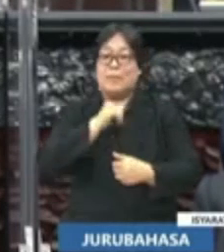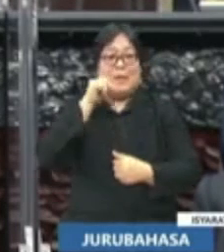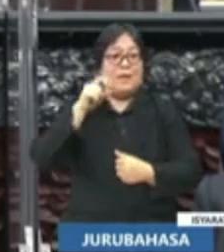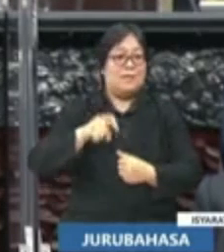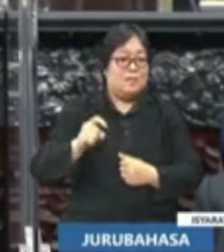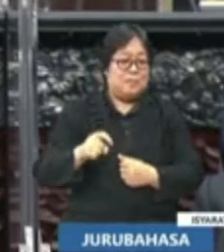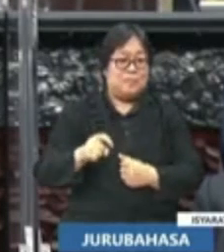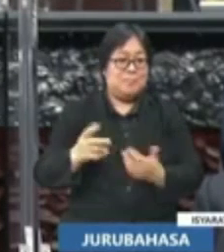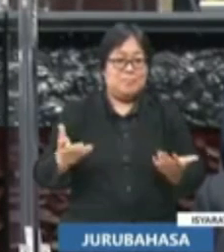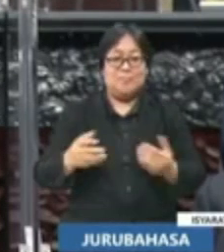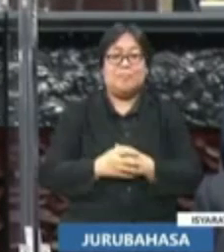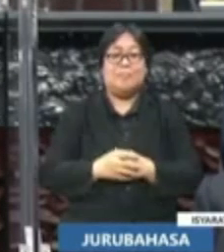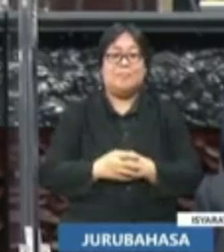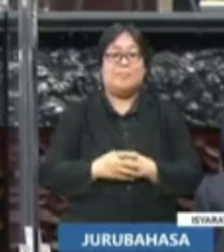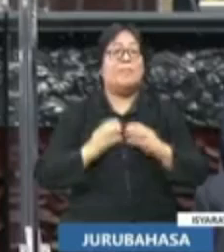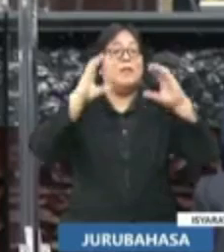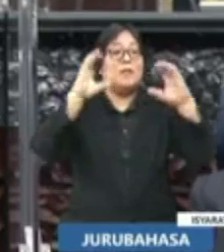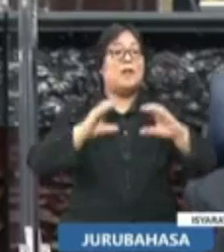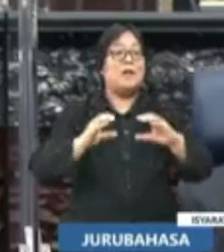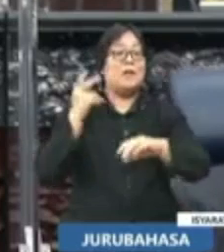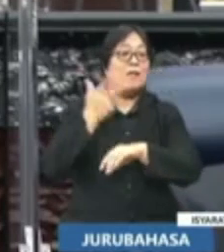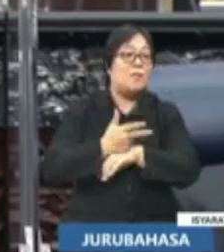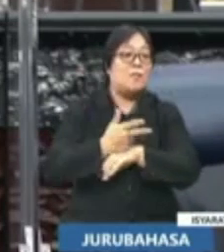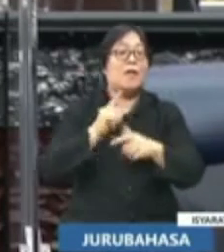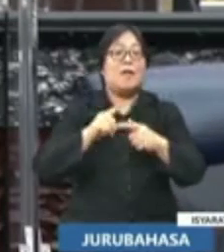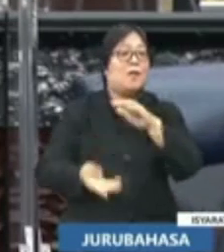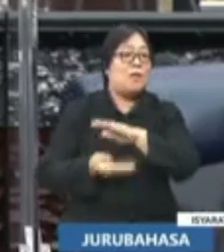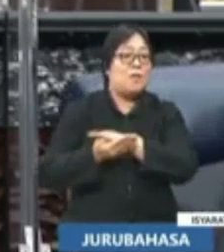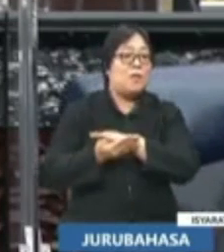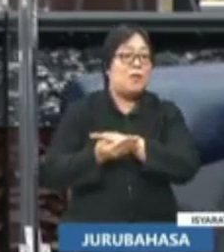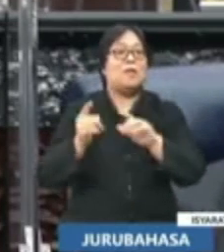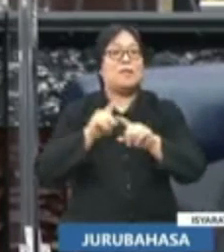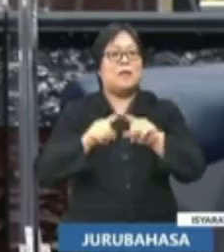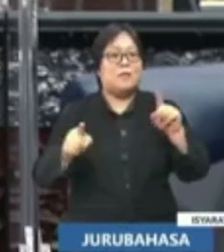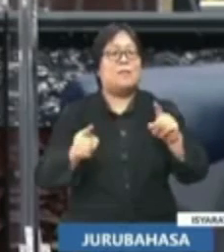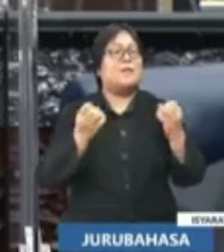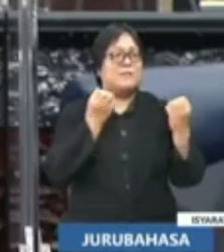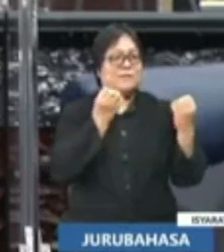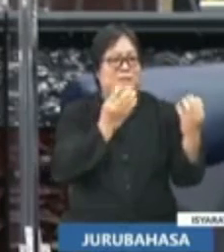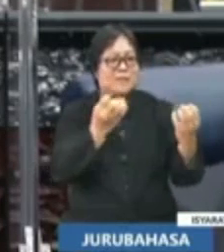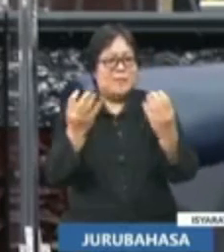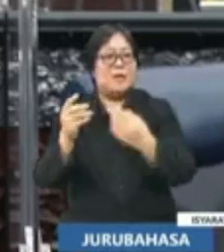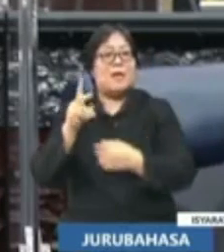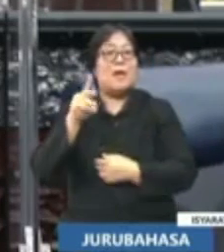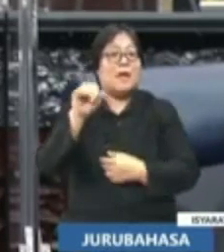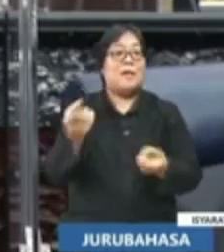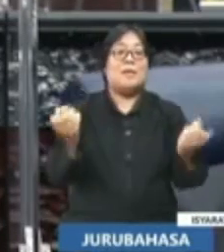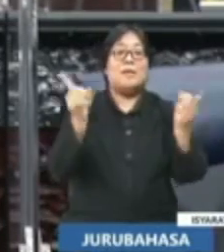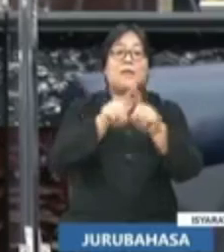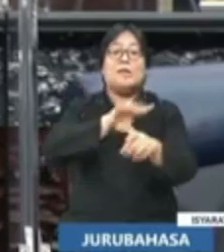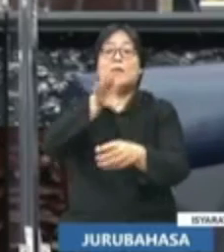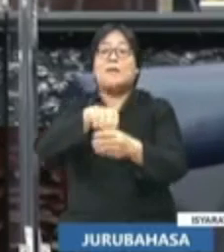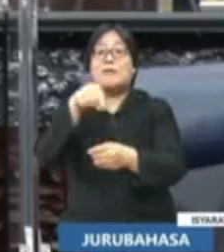semestinya cara rompakan atau rasuah. Tetapi kebanyakan kes yang terlibat